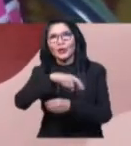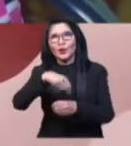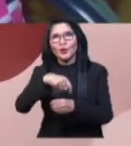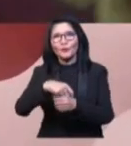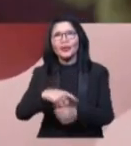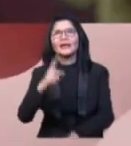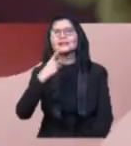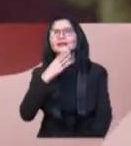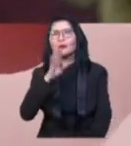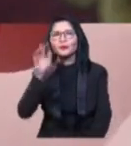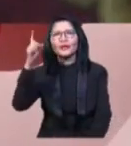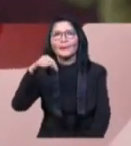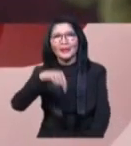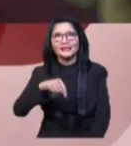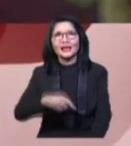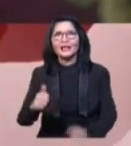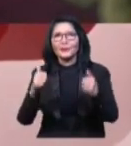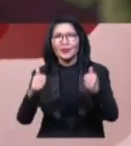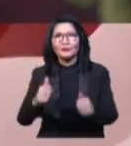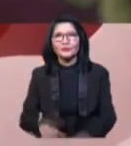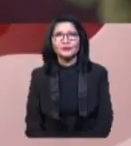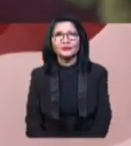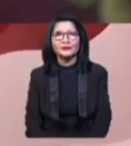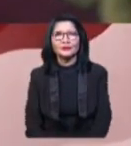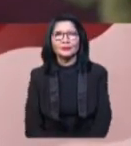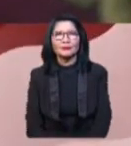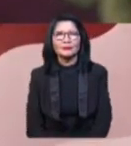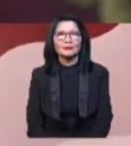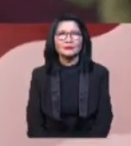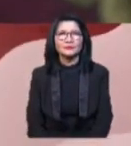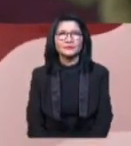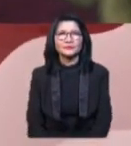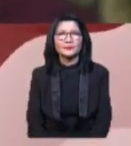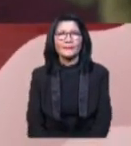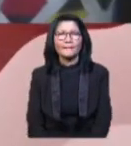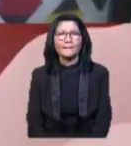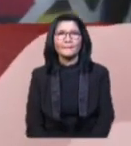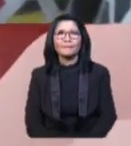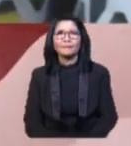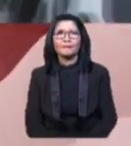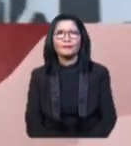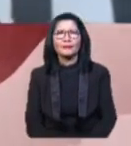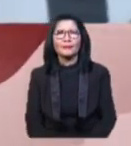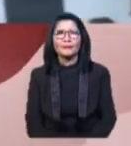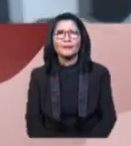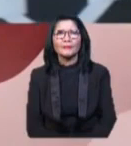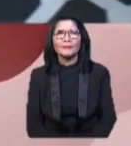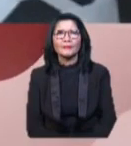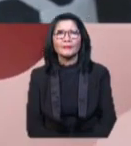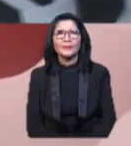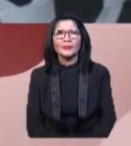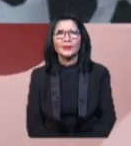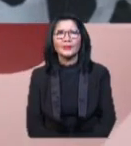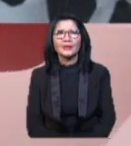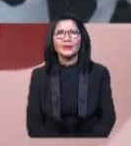menjadi salah satu metode baru. Tapi apakah itu sebuah kreativitas? Saya tidak berani bilang itu kreatif, tapi yang jelas efek